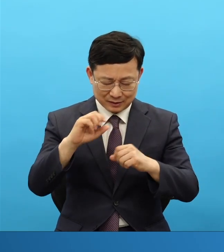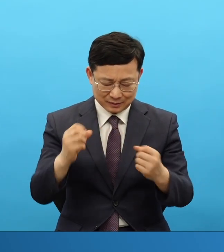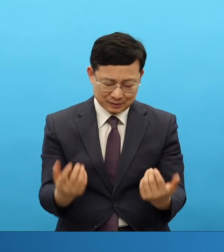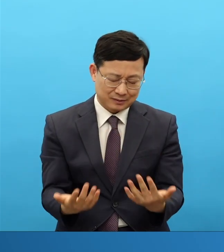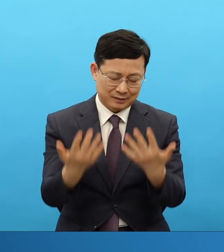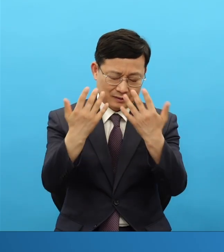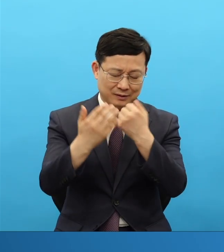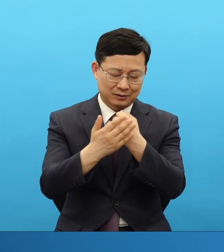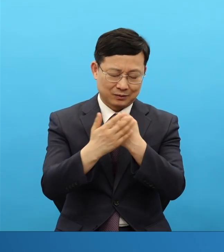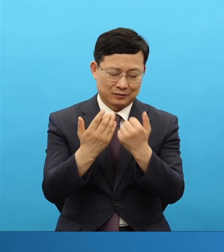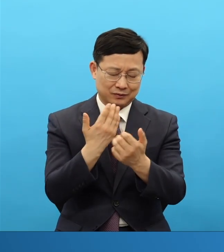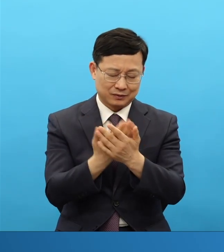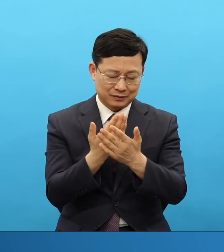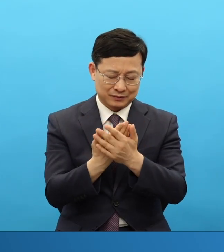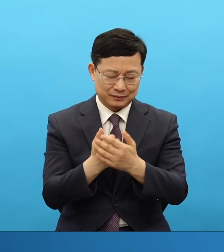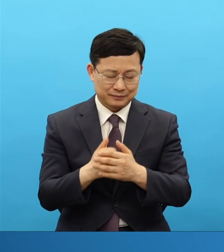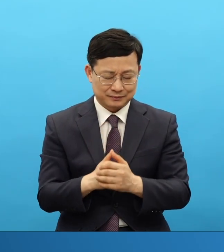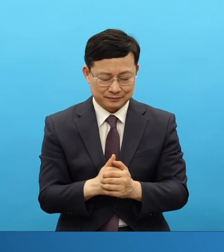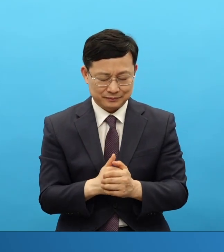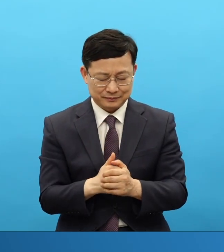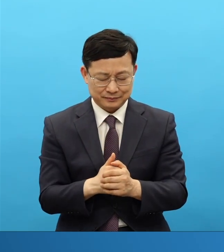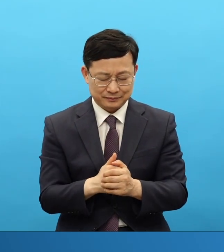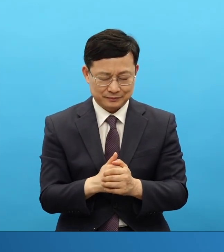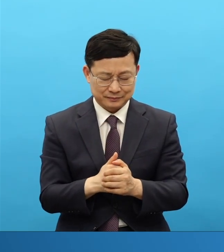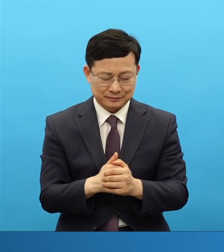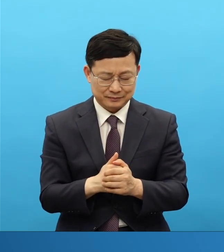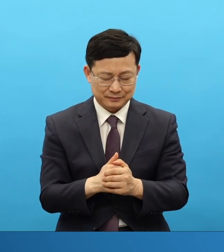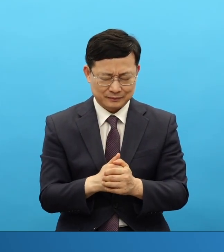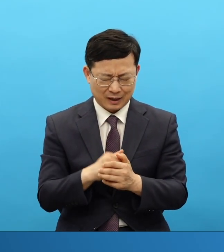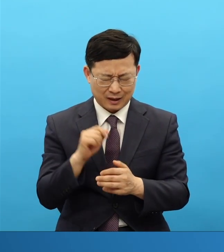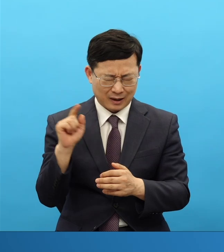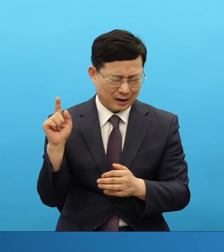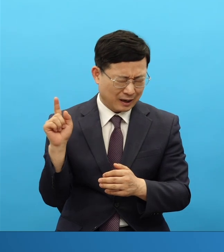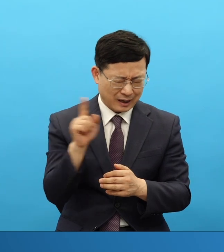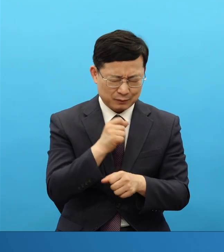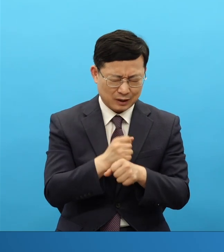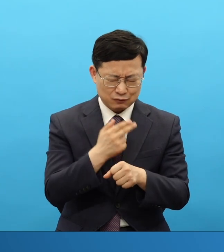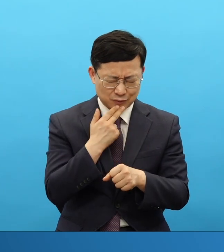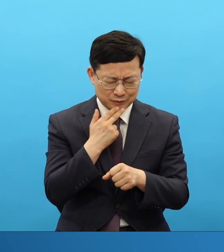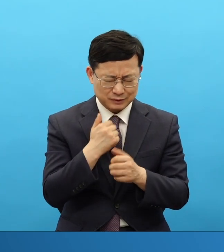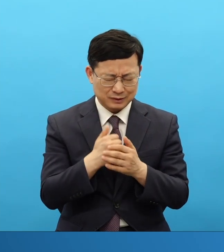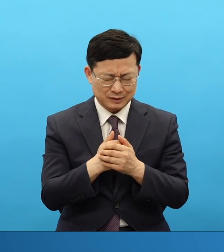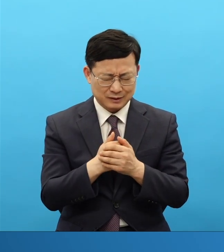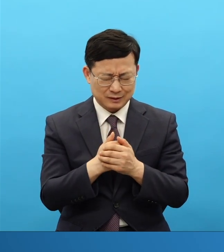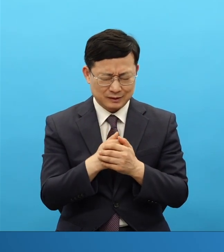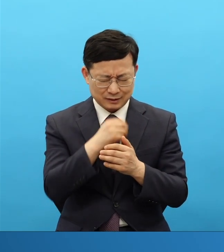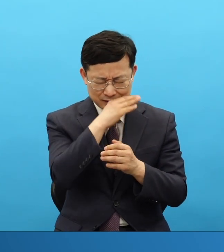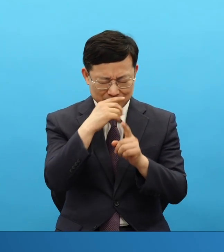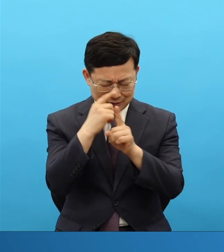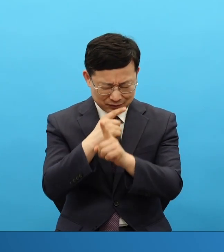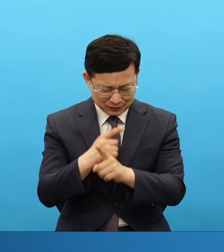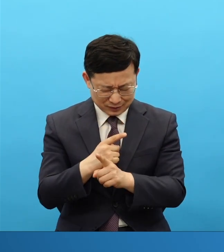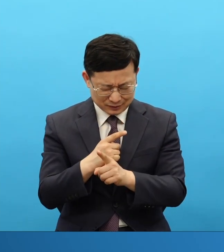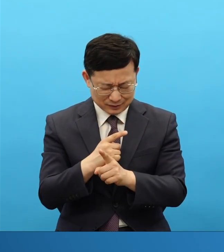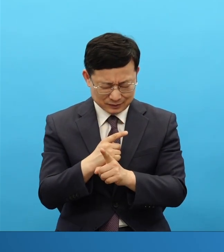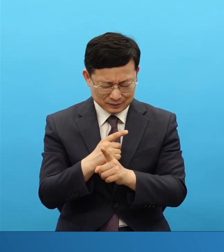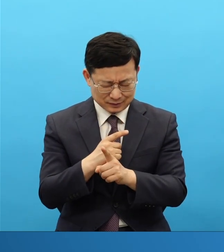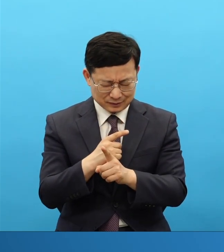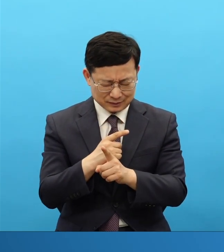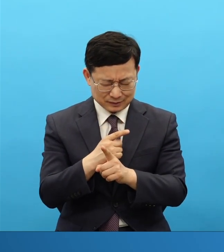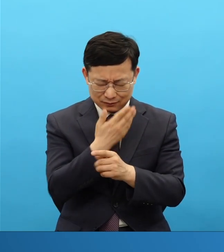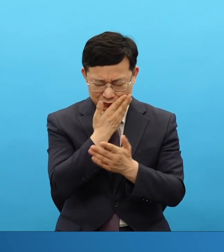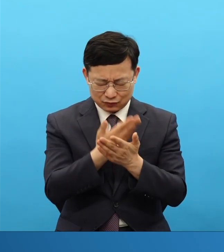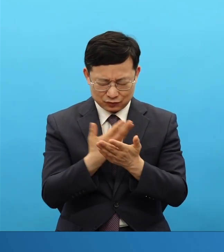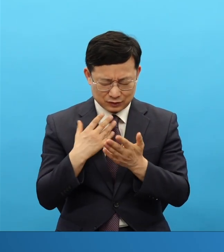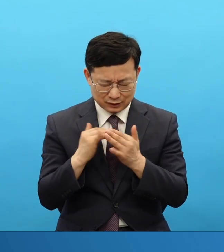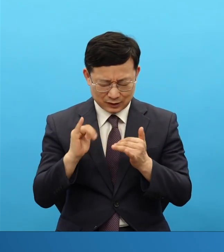May 하옵소서. your works arise in every individual and in all the churches that they serve. 아무도 할 수 없는 치유하는 사회